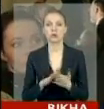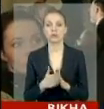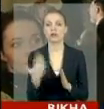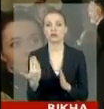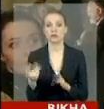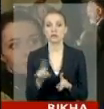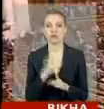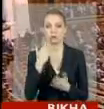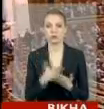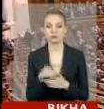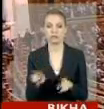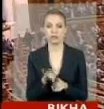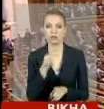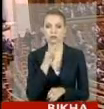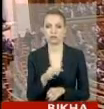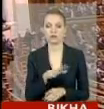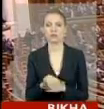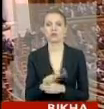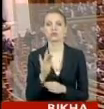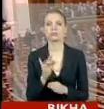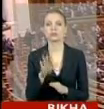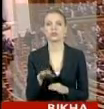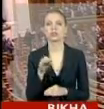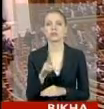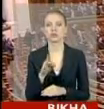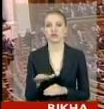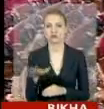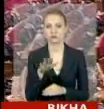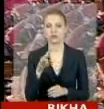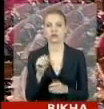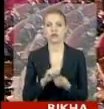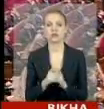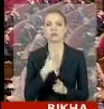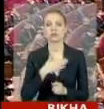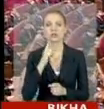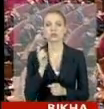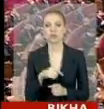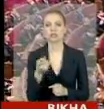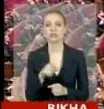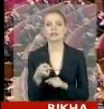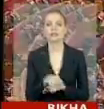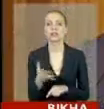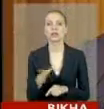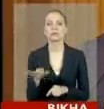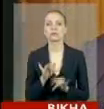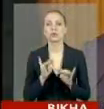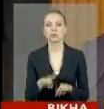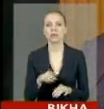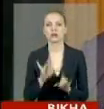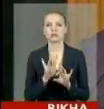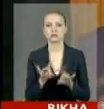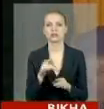політична позиція, він так заявив. Порожньо в кріслах фракції блоку Тимошенко. Натомість наші українці, навіть ті, хто всю кампанію